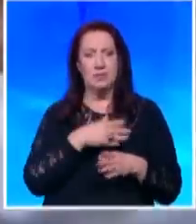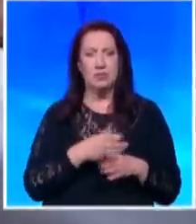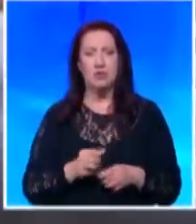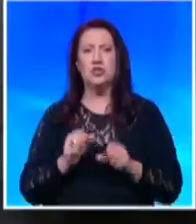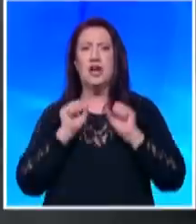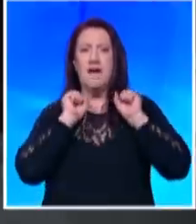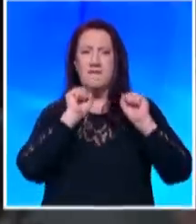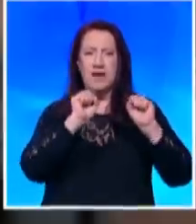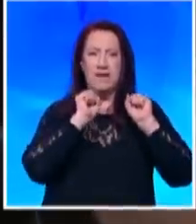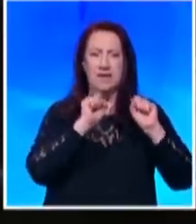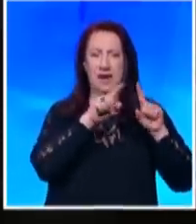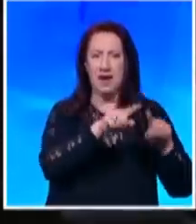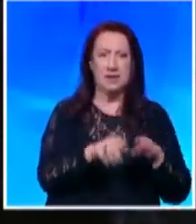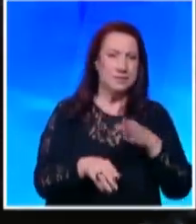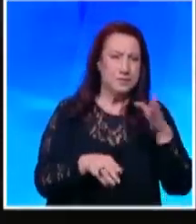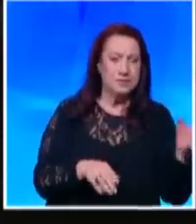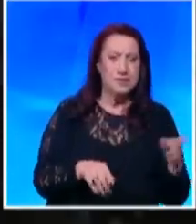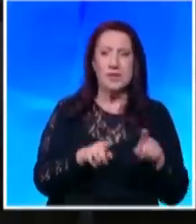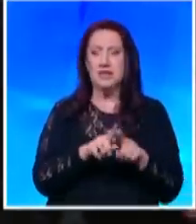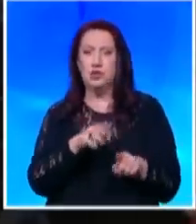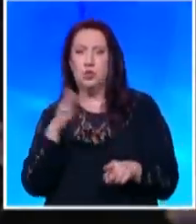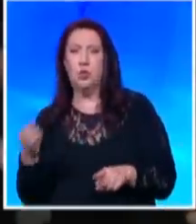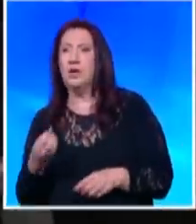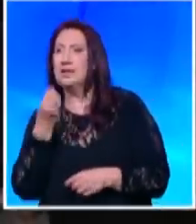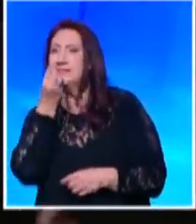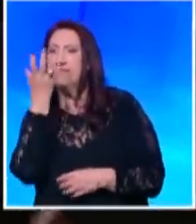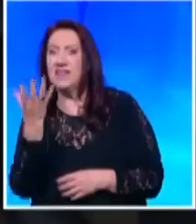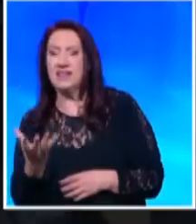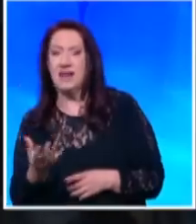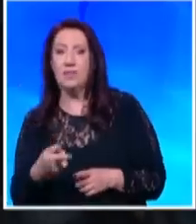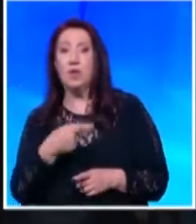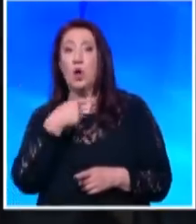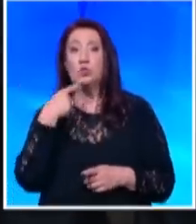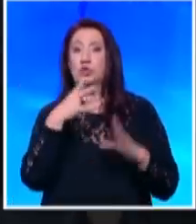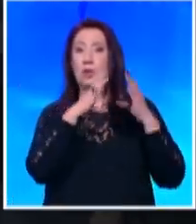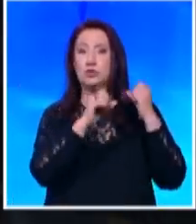цветя от ляво. Руският посланик у нас посочи каква е България за Русия.